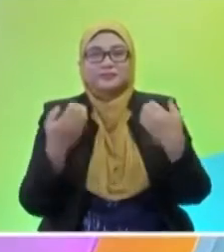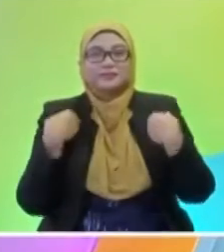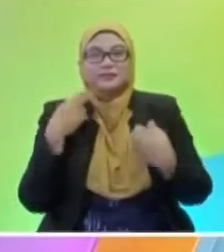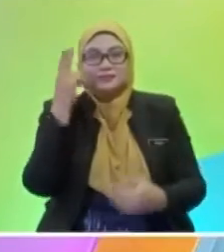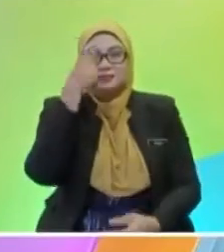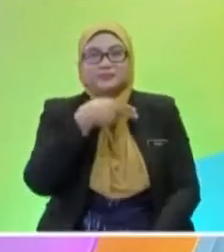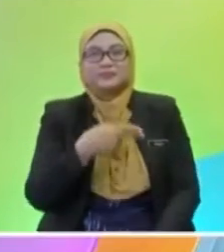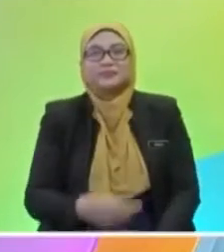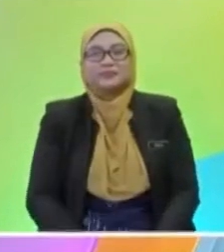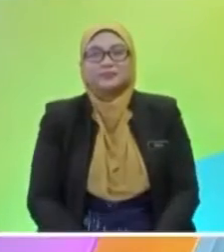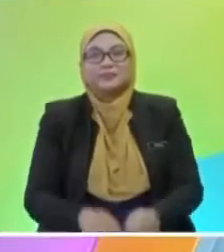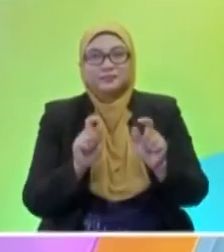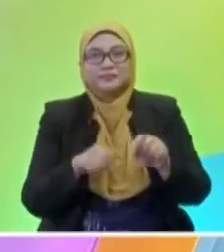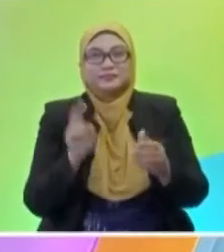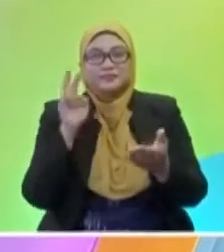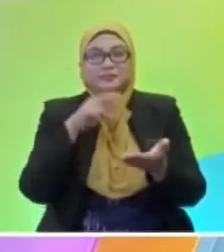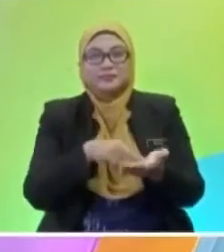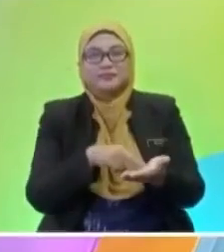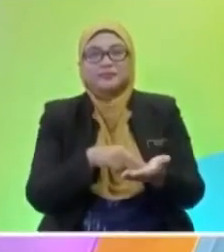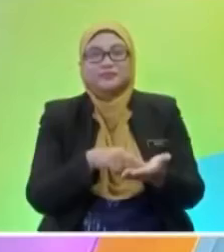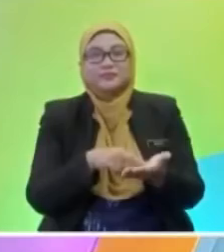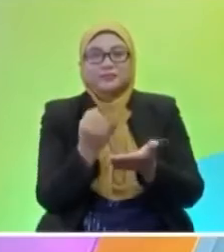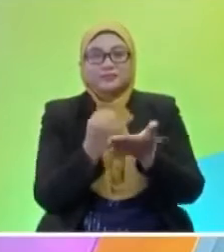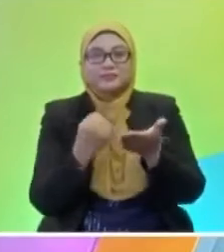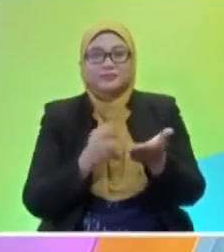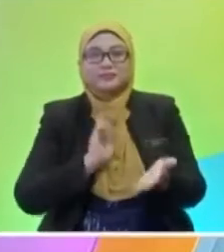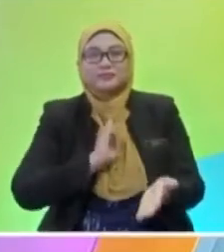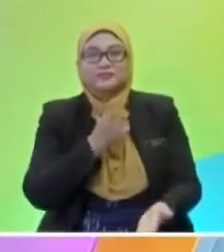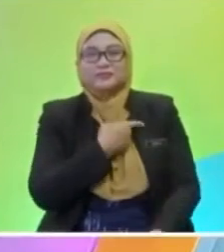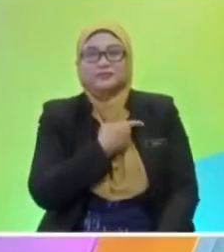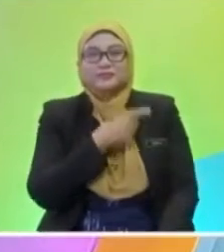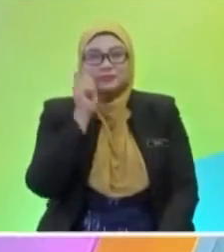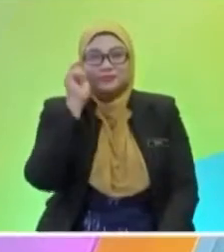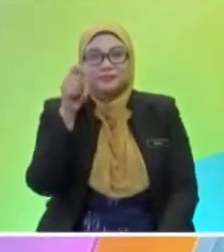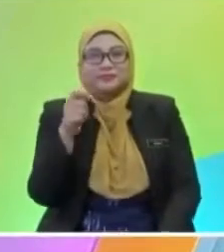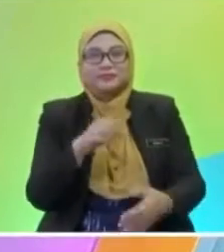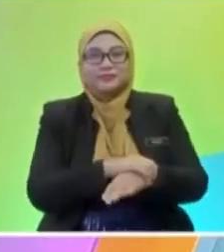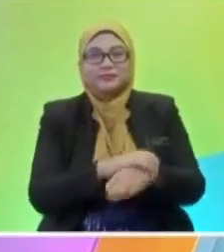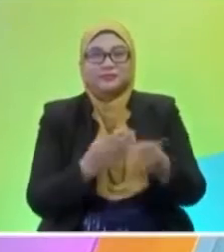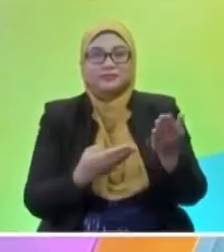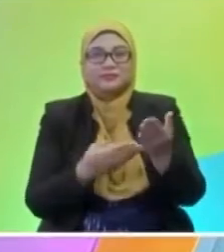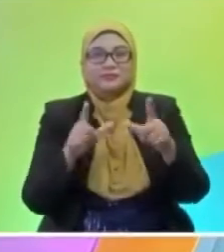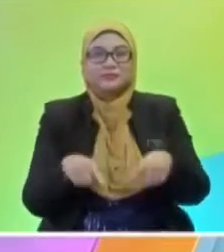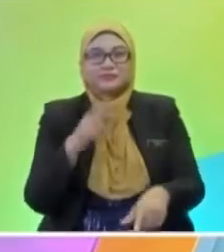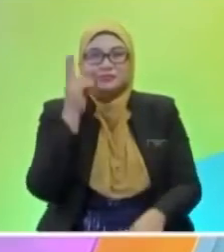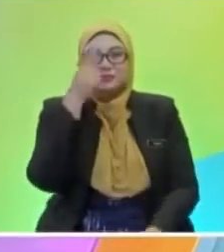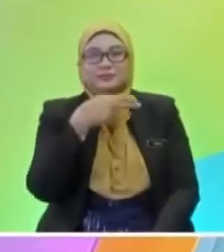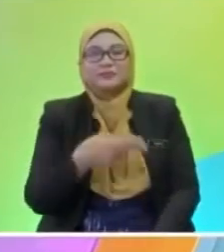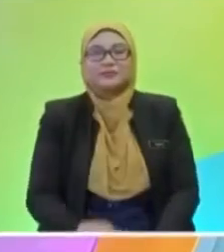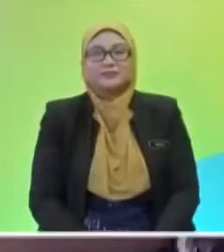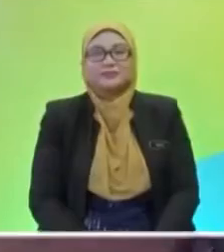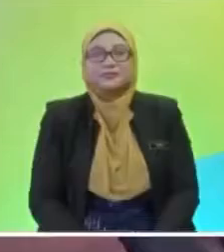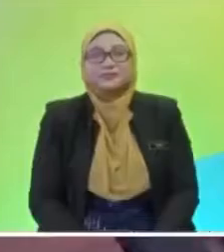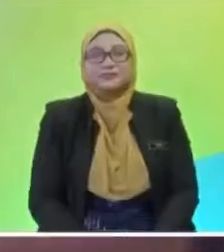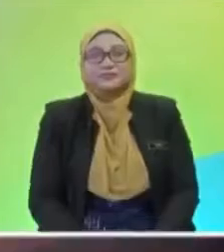Kena rujuk pada lakaran kita. Lakaran akhir. Jadi kita punya kedudukan bateri kita letakkan di hadapan. Okey, jadi cikgu dah lekatkan. Kemudian